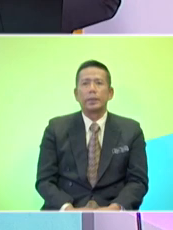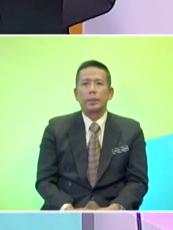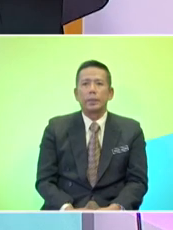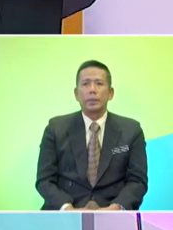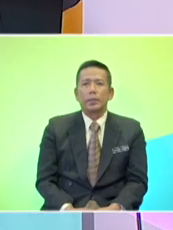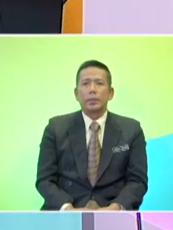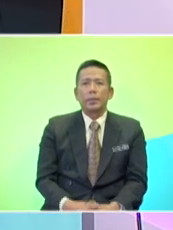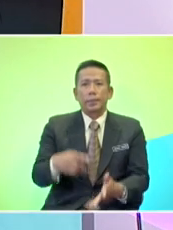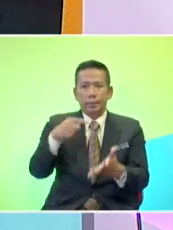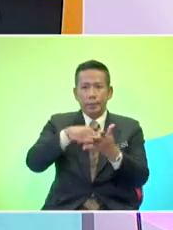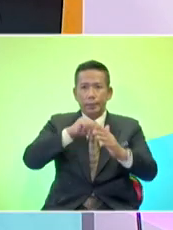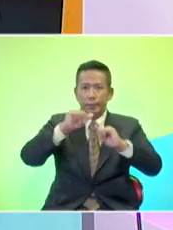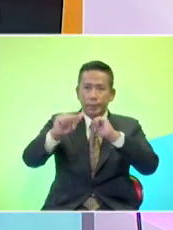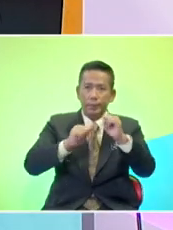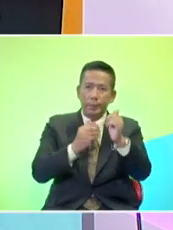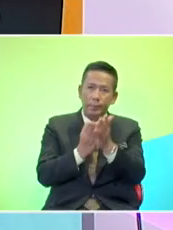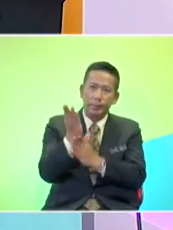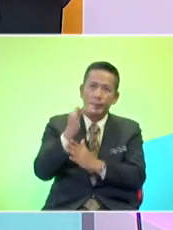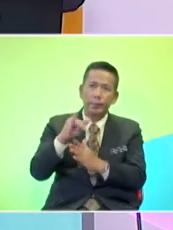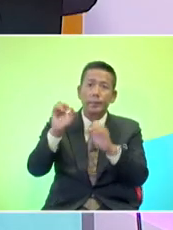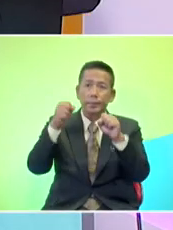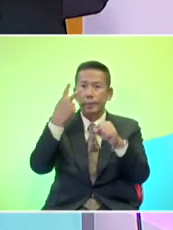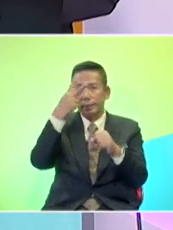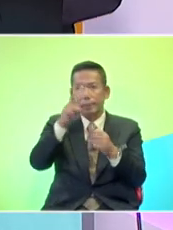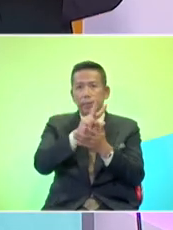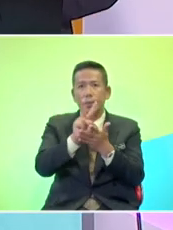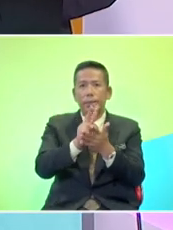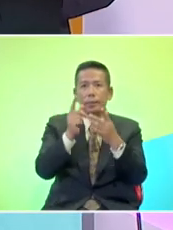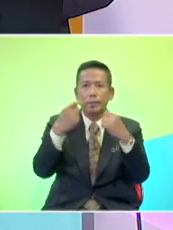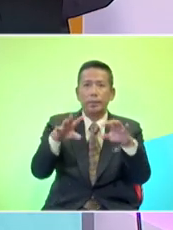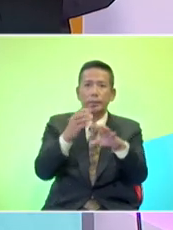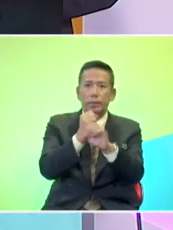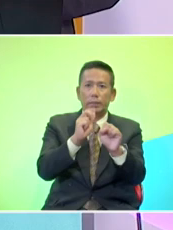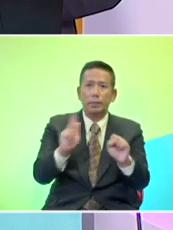ini Activity yang seterusnya kita boleh tengok video ini